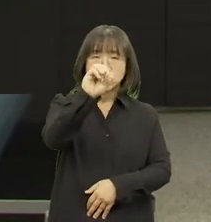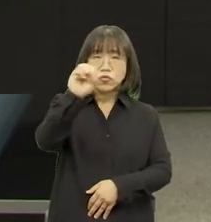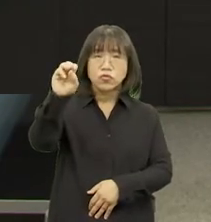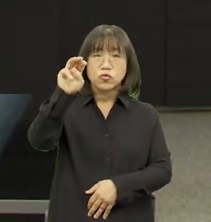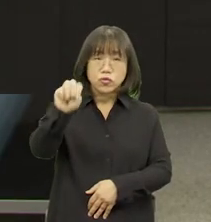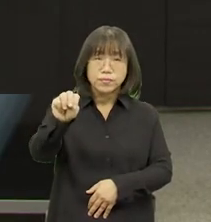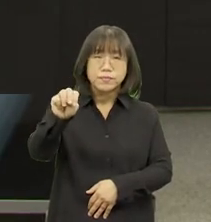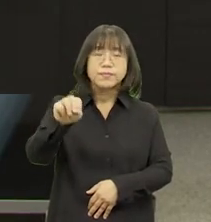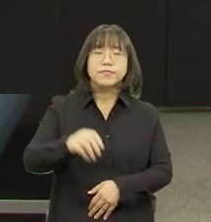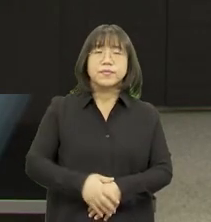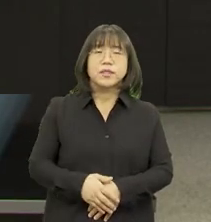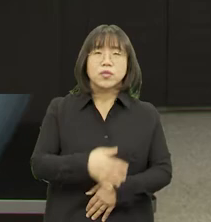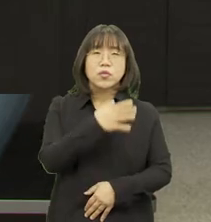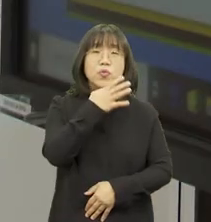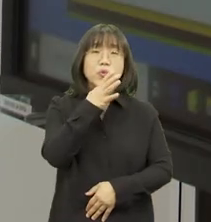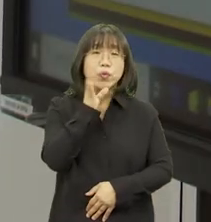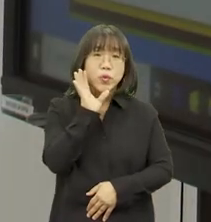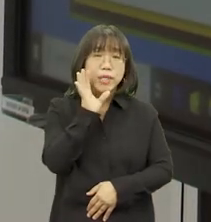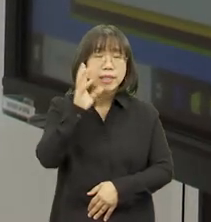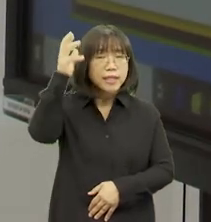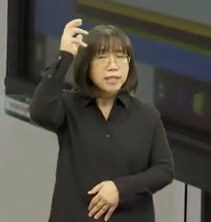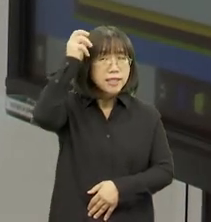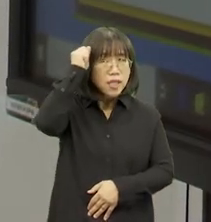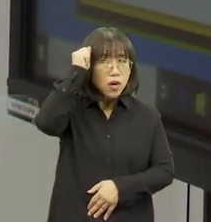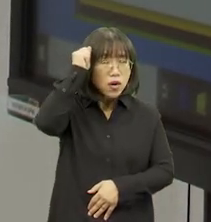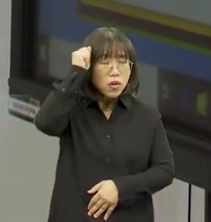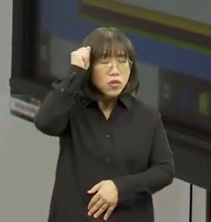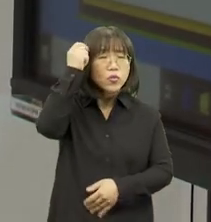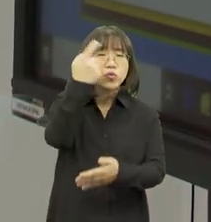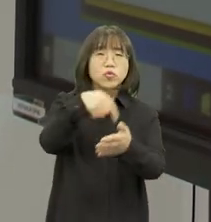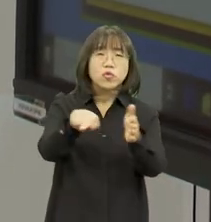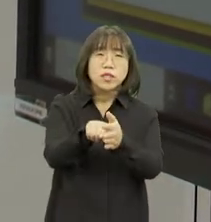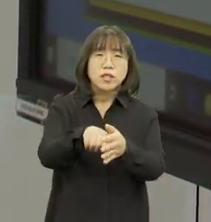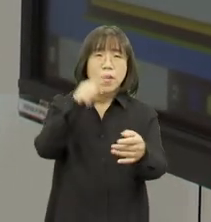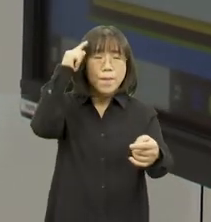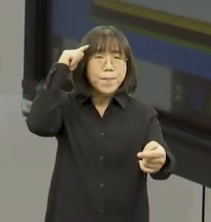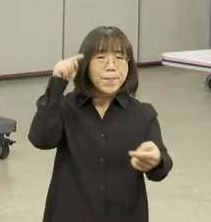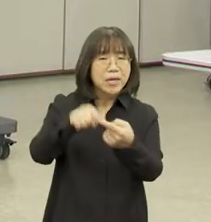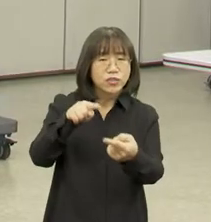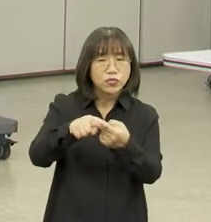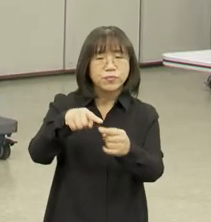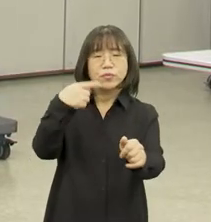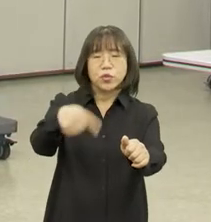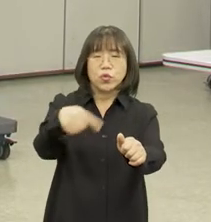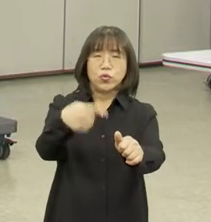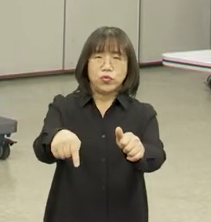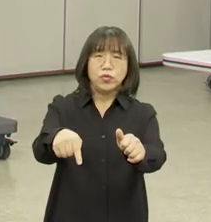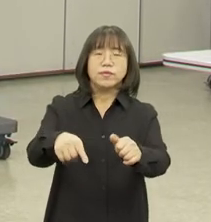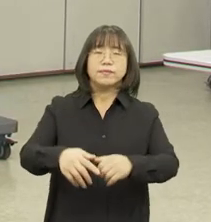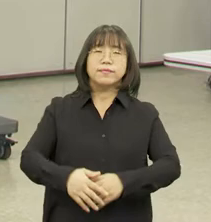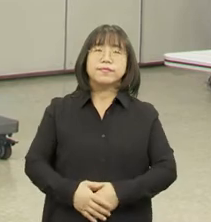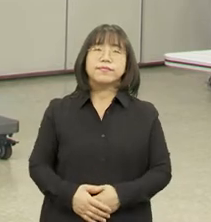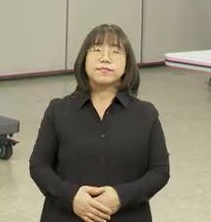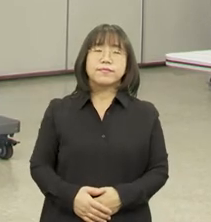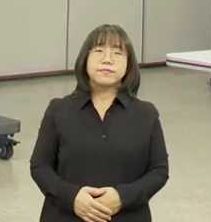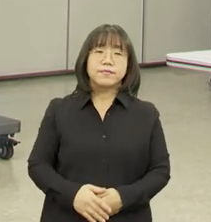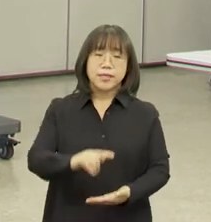줌은 어르신들의 기억력 향상을 위한 전문가의 맞춤형 교육으로 많은 사랑을 받고 있습니다